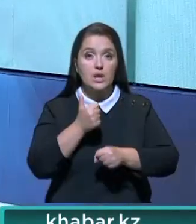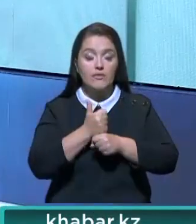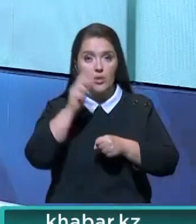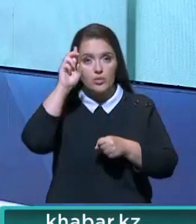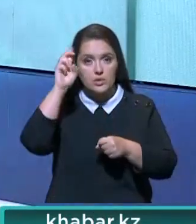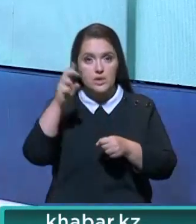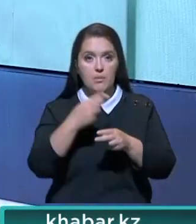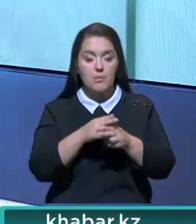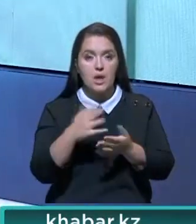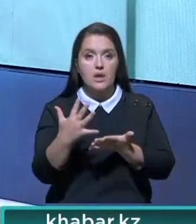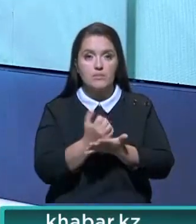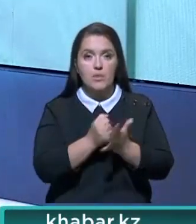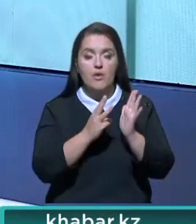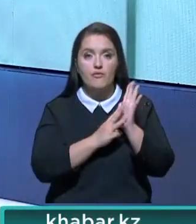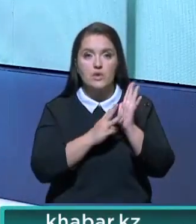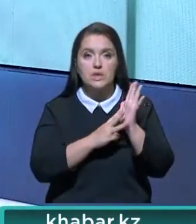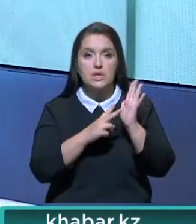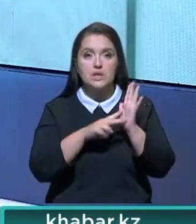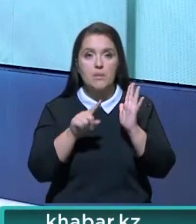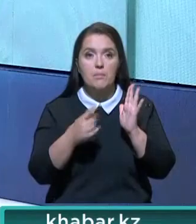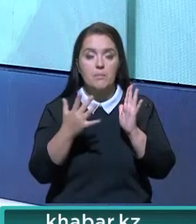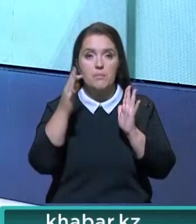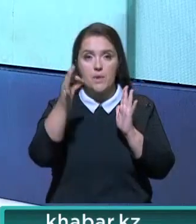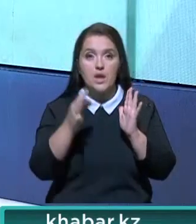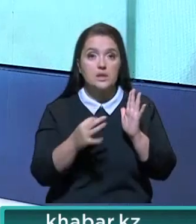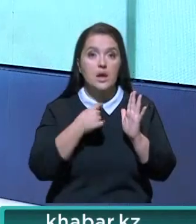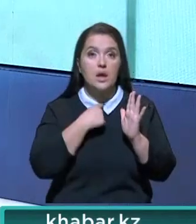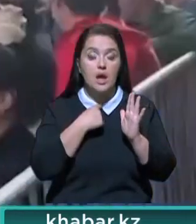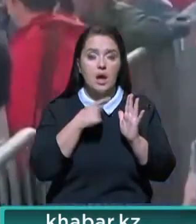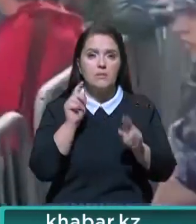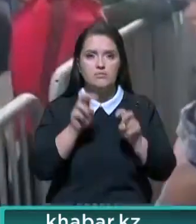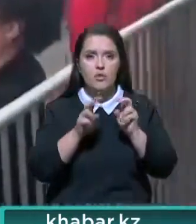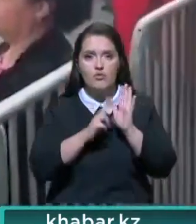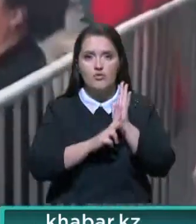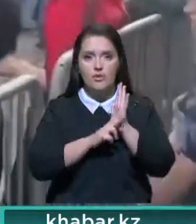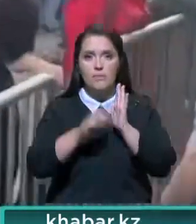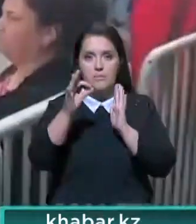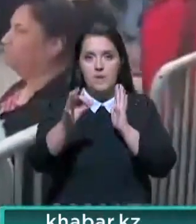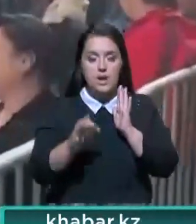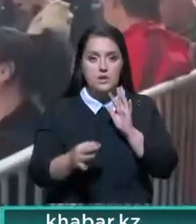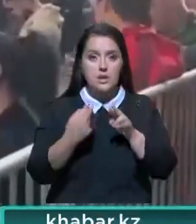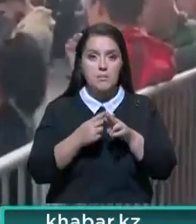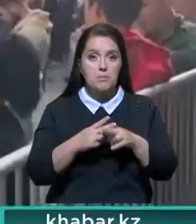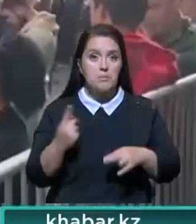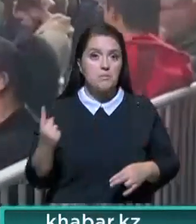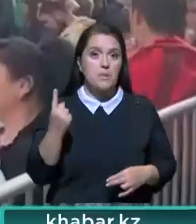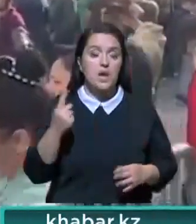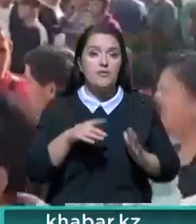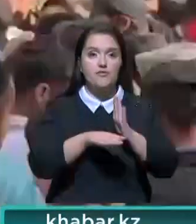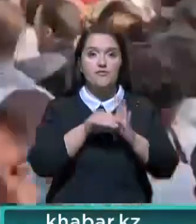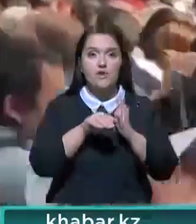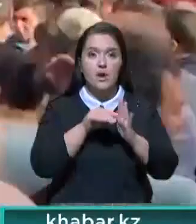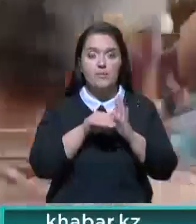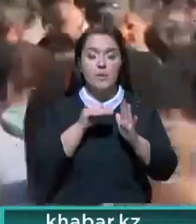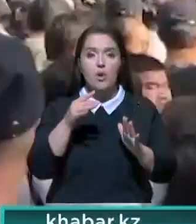набрал 87,5% голосов. Явка составила почти 80%. Напомню, это первые выборы после